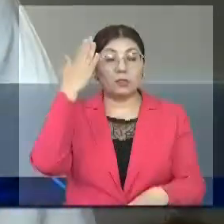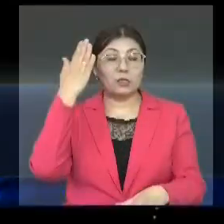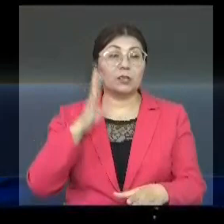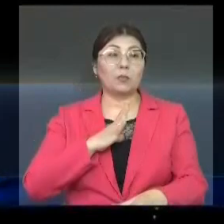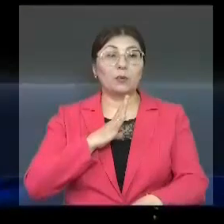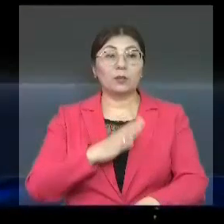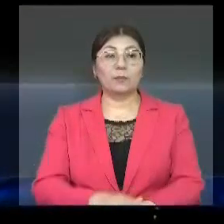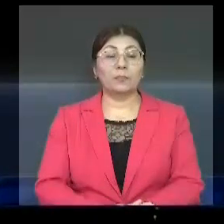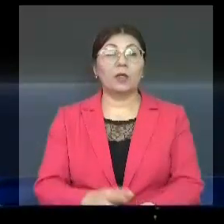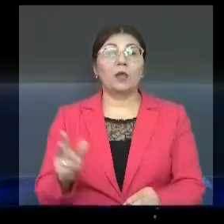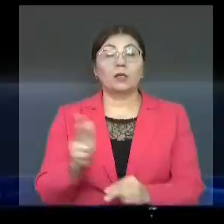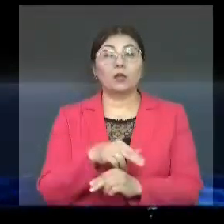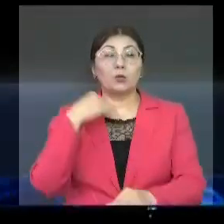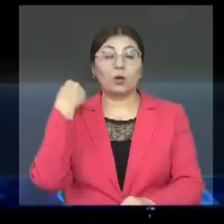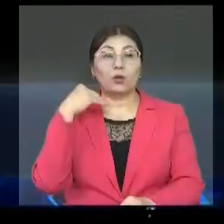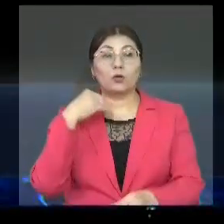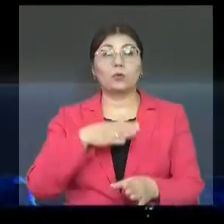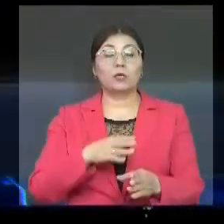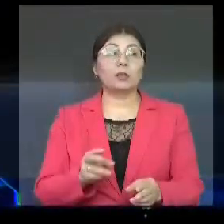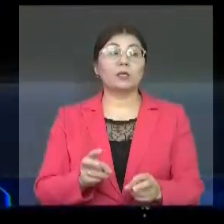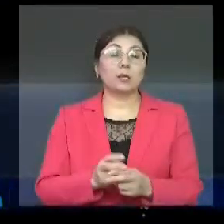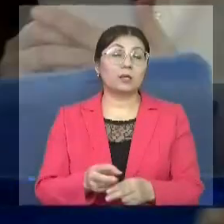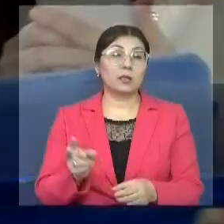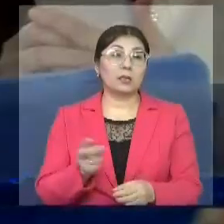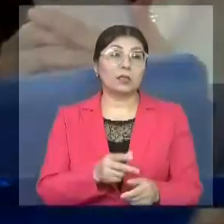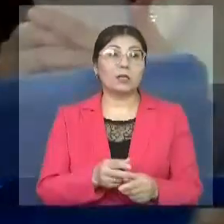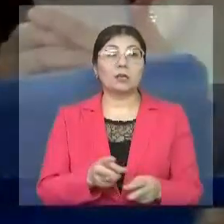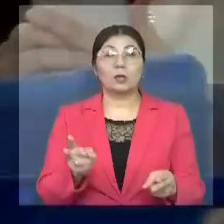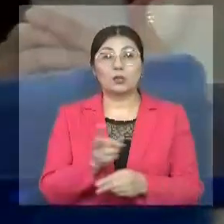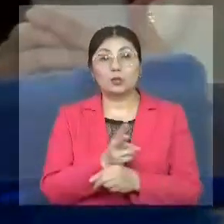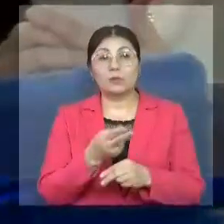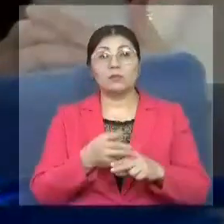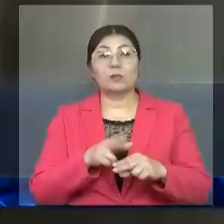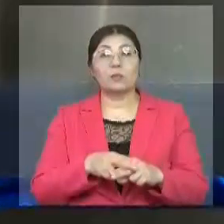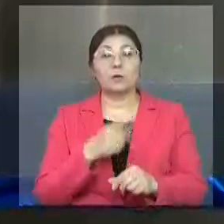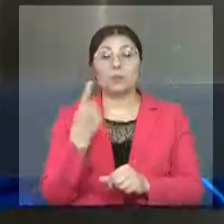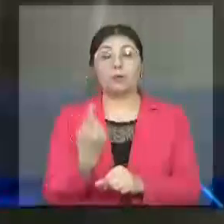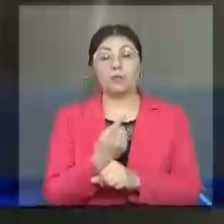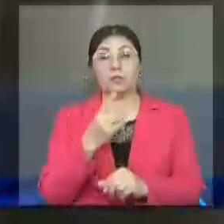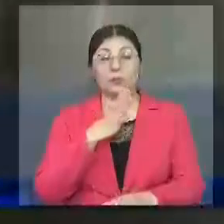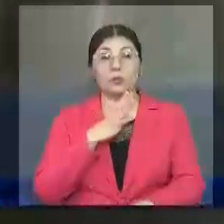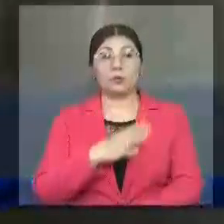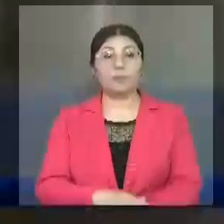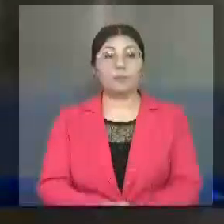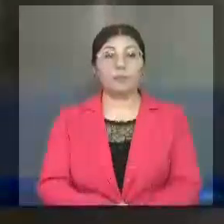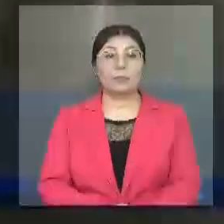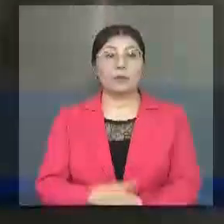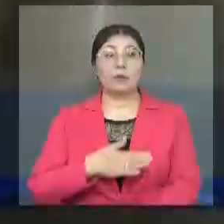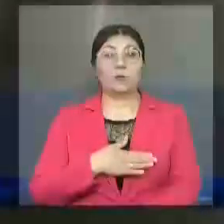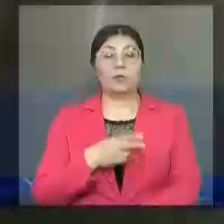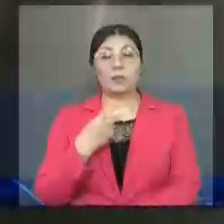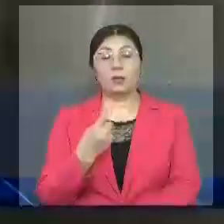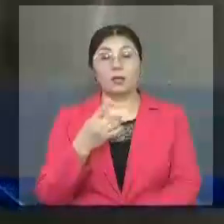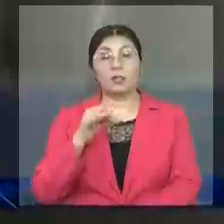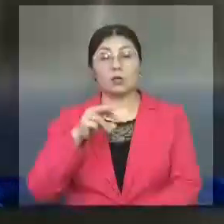болды. Кино толық Ақтөбеде түсірілген. Бұл фильм біраз актерға кино әлеміндегі дебют болды. Екінші рөлдегі актермін осы